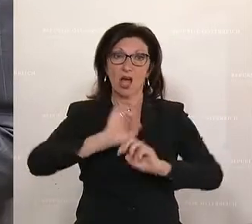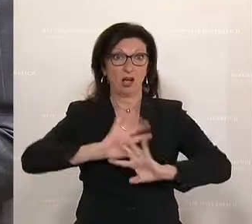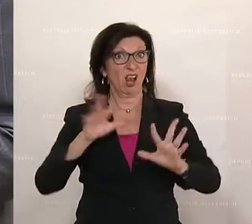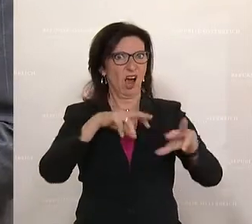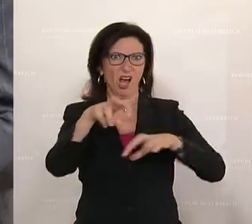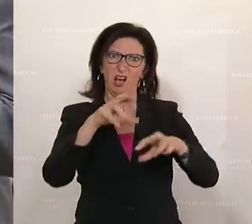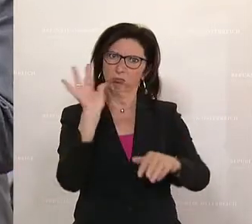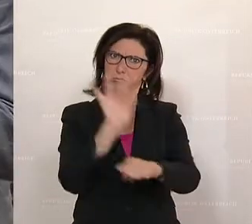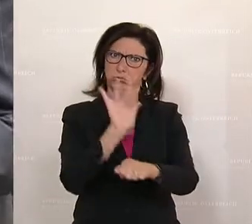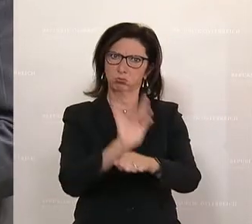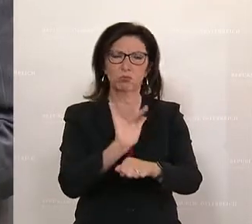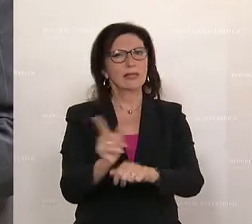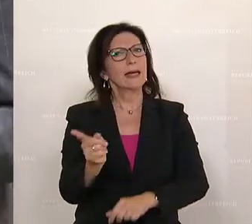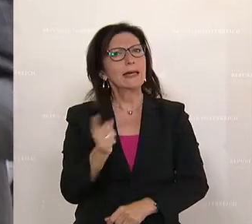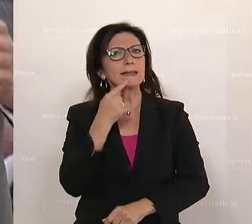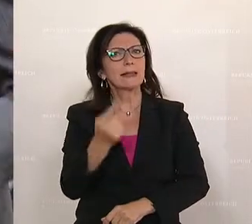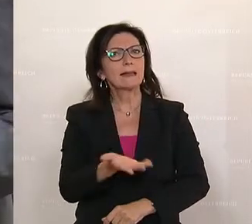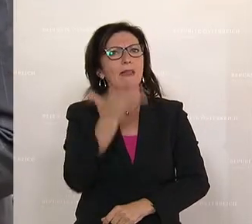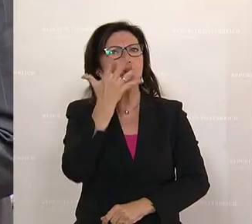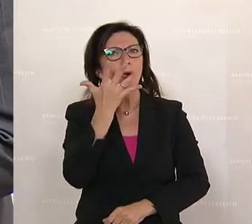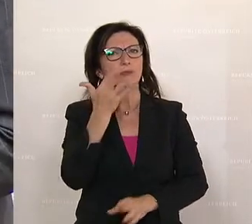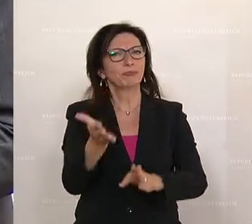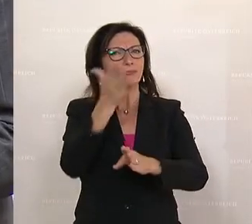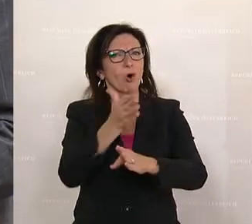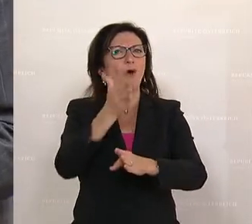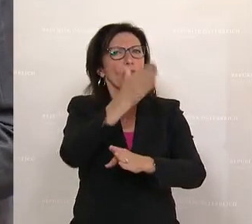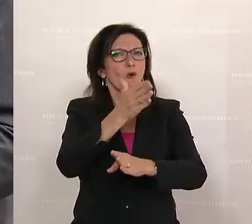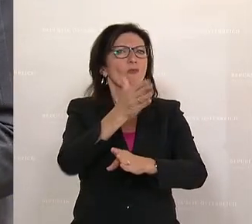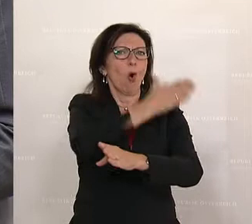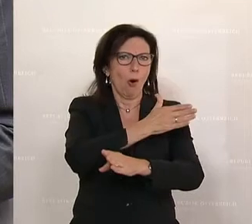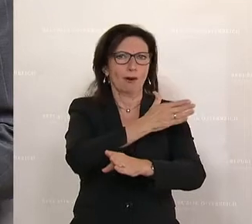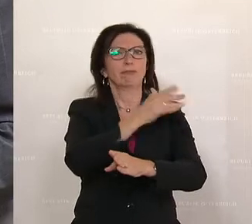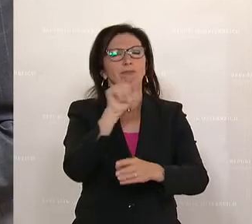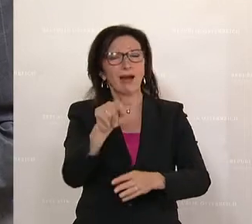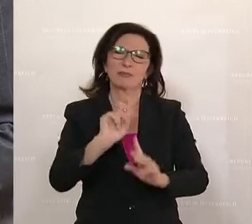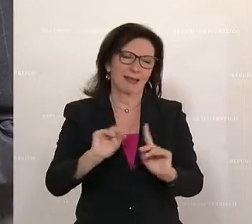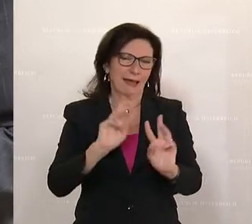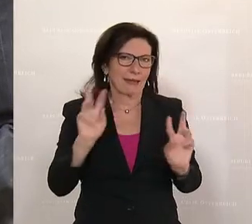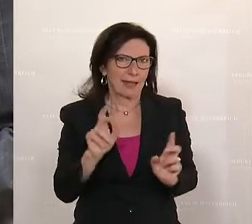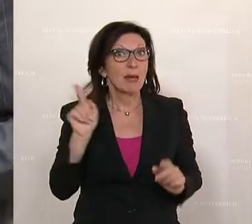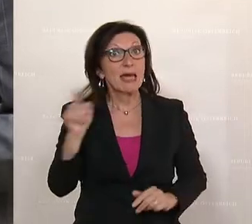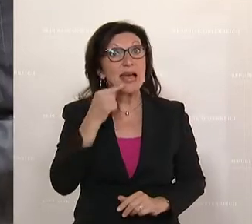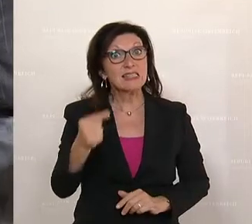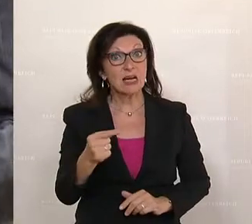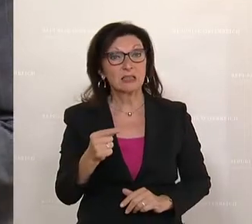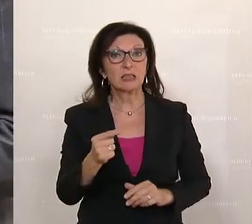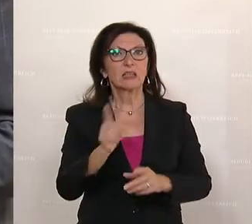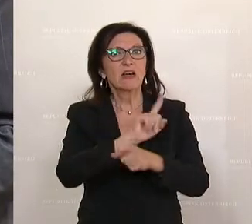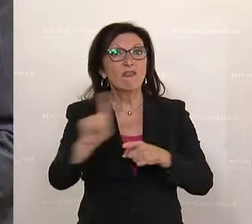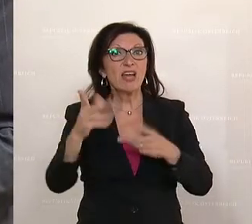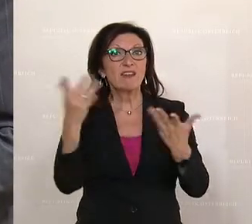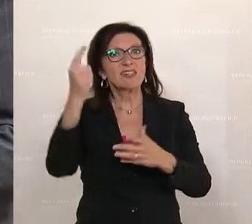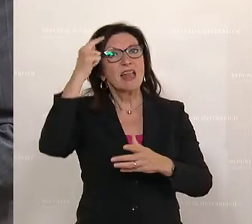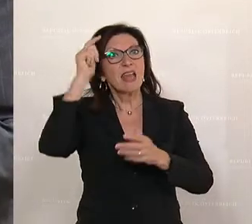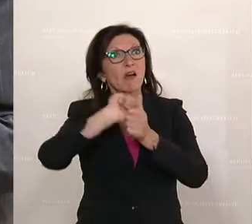Regierung übt. Er ist auch sehr enttäuscht von ihrem Vorgänger, aber ist eine andere Geschichte. Aber er sagt, es fehlt vorausschauendes